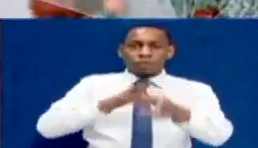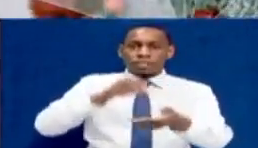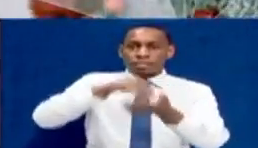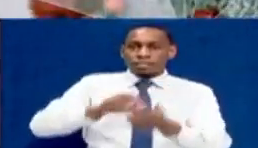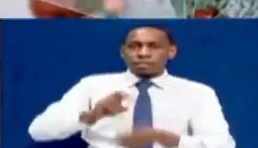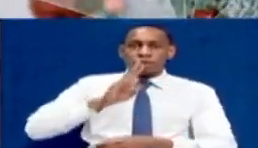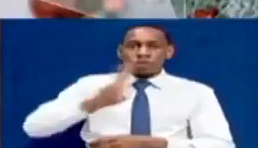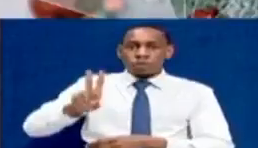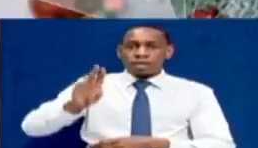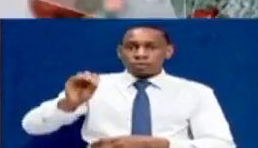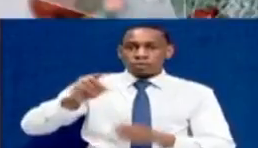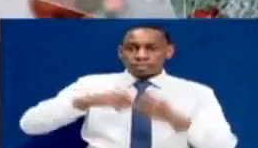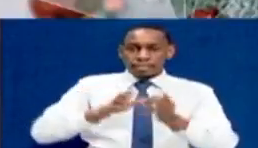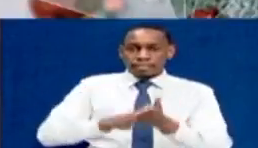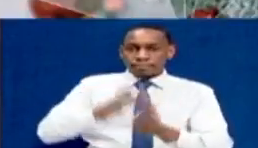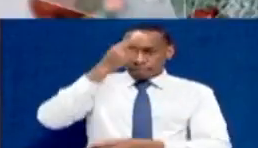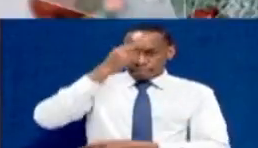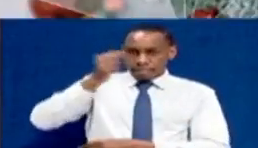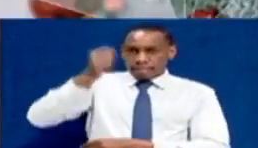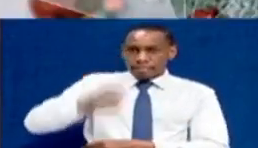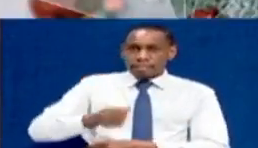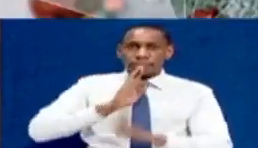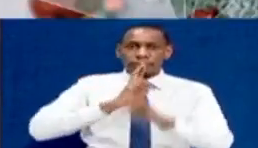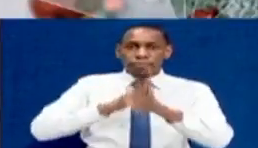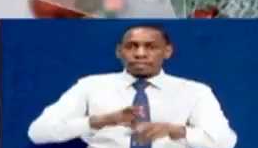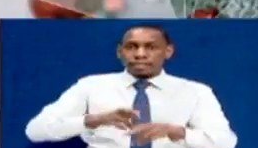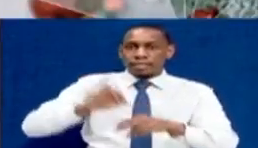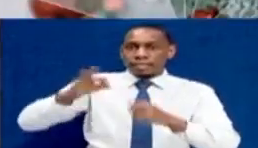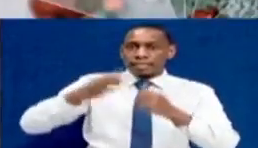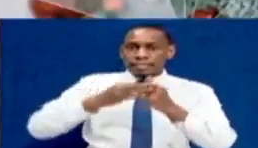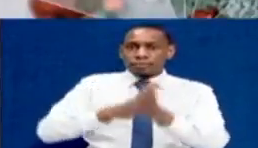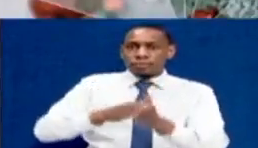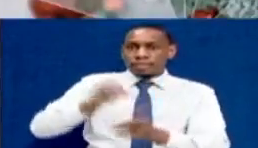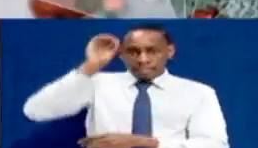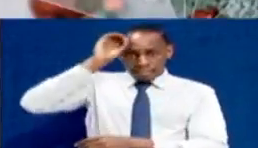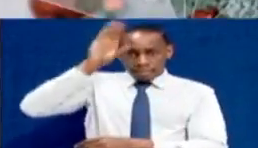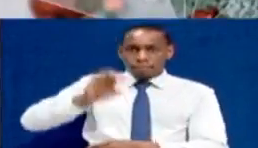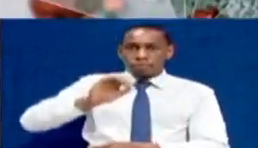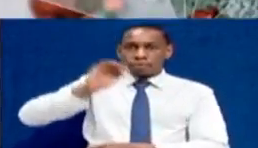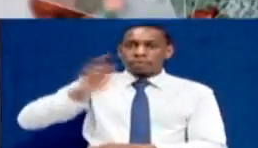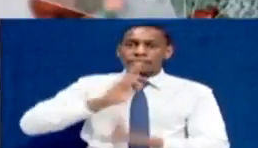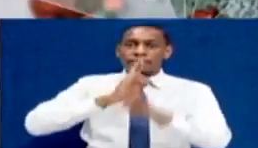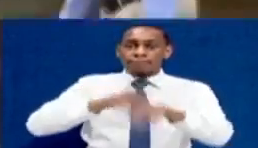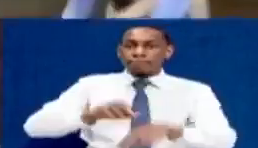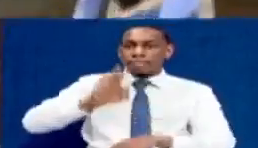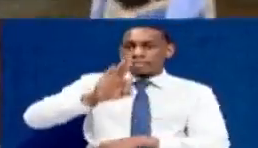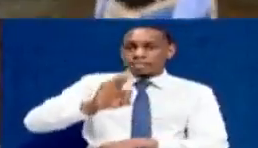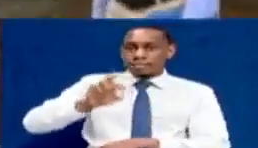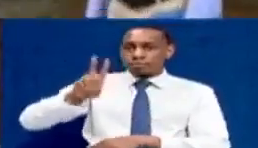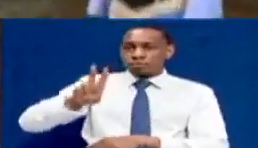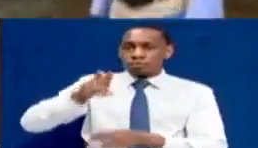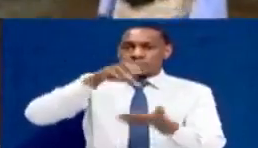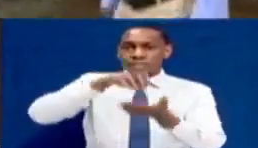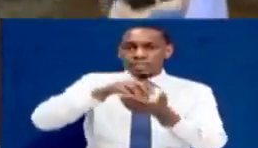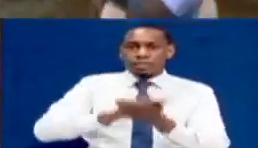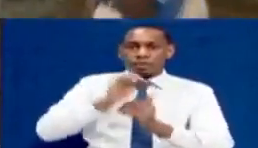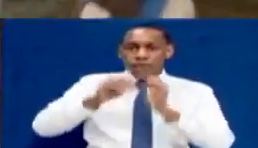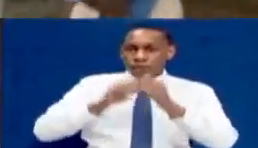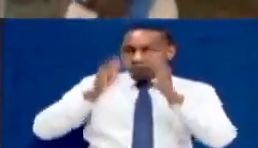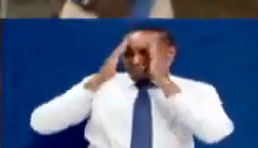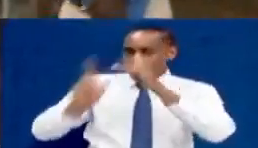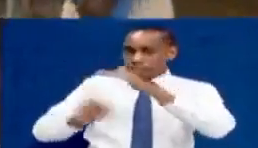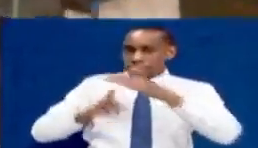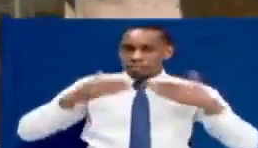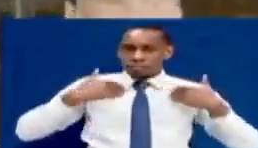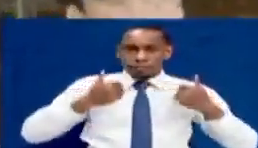visa 206, kaunti ya Kajiado visa 88, huku kaunti ya Kiambu ikiwa na visa 82. Na sasa macho ya wizara